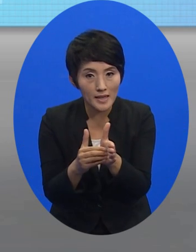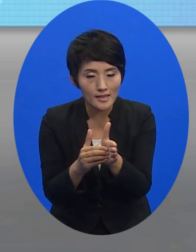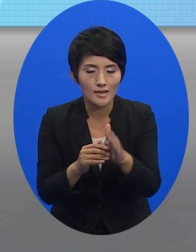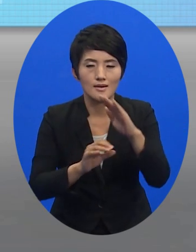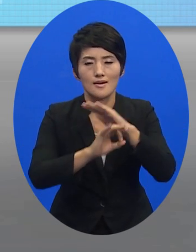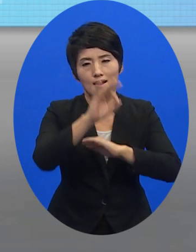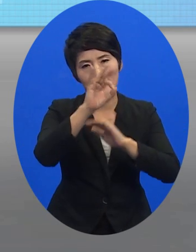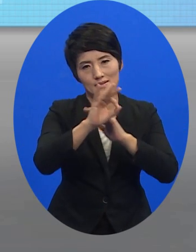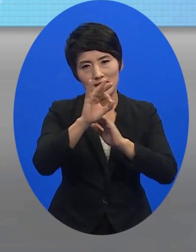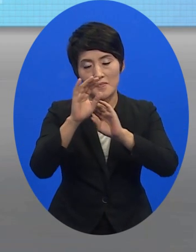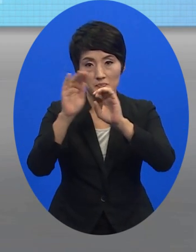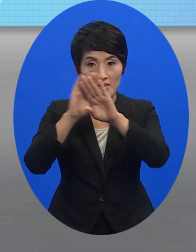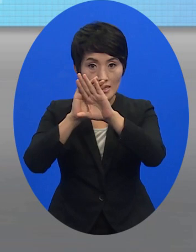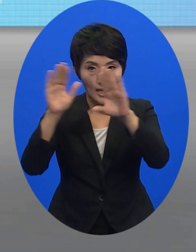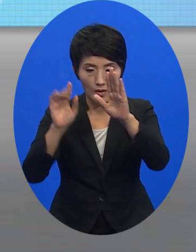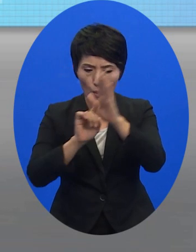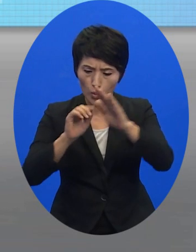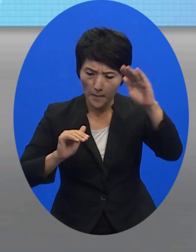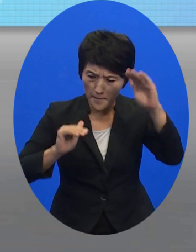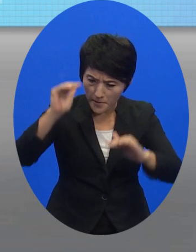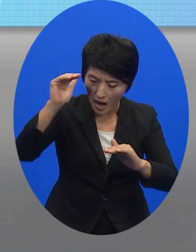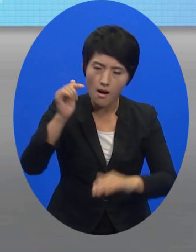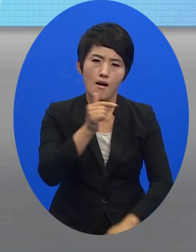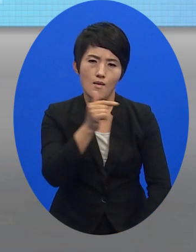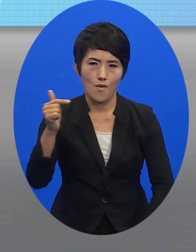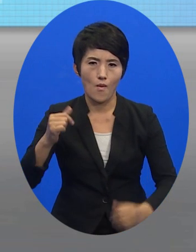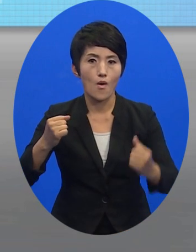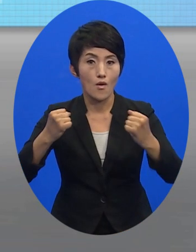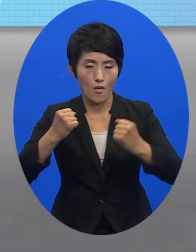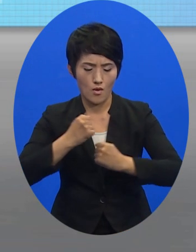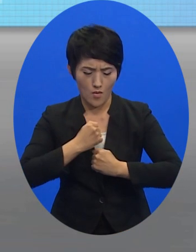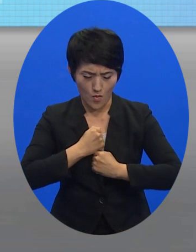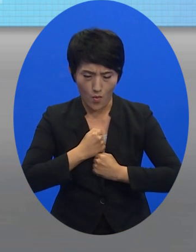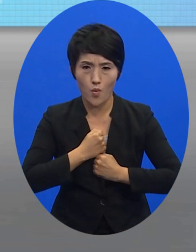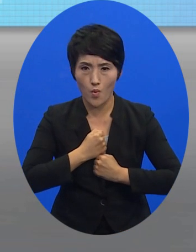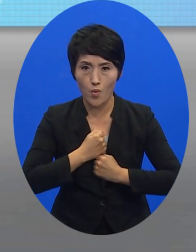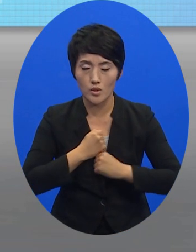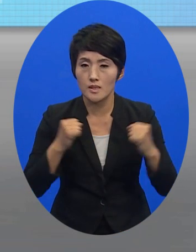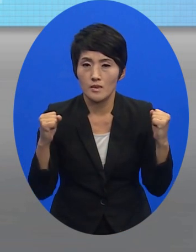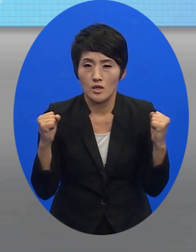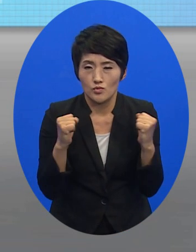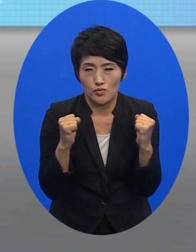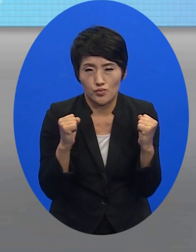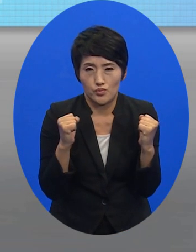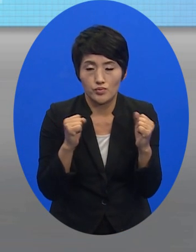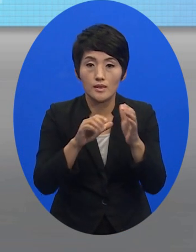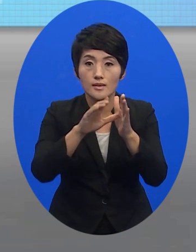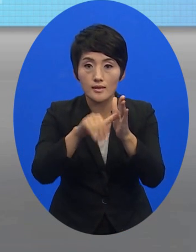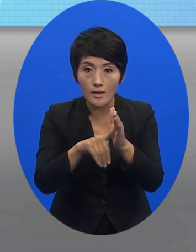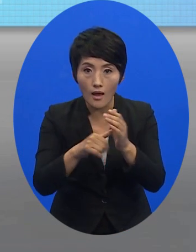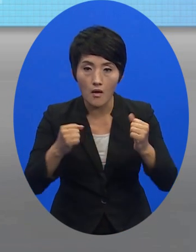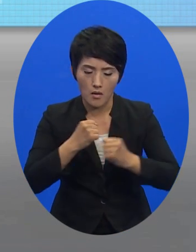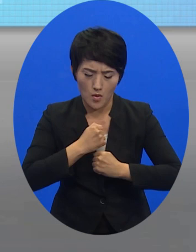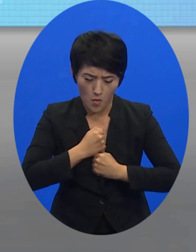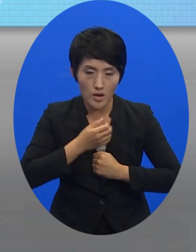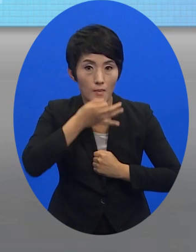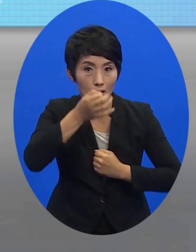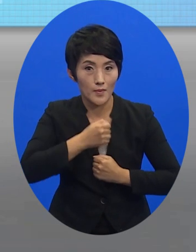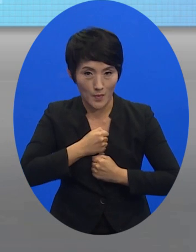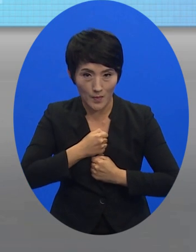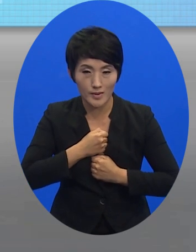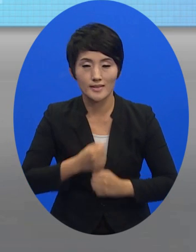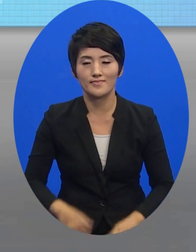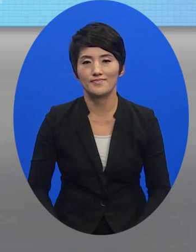아침 저녁으로 쌀쌀하고 일교차 큰 날씨가 이어지겠습니다. 한층 더 추워지는 날씨에 건강관리 잘 하시기